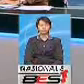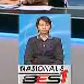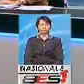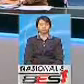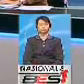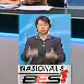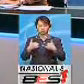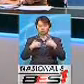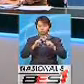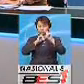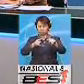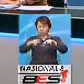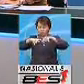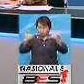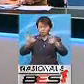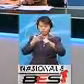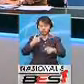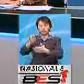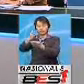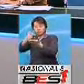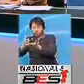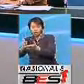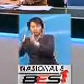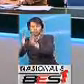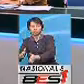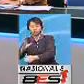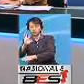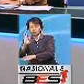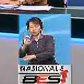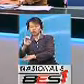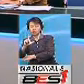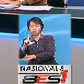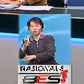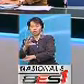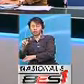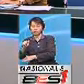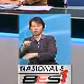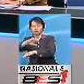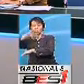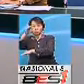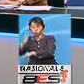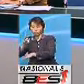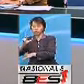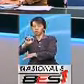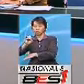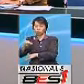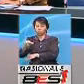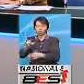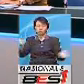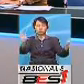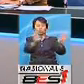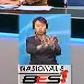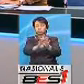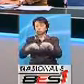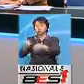namun ada reaksi berbeza daripada segelintir peneroka felda Bukit Goh penutupan sementara operasi itu dikatakan memberi